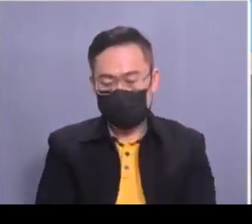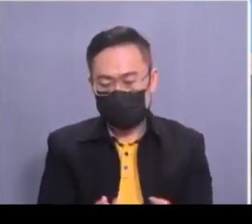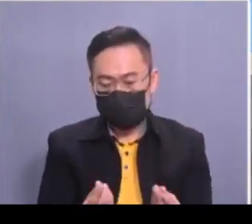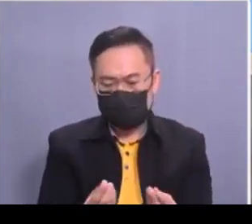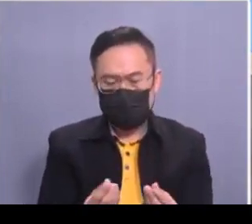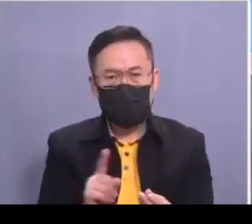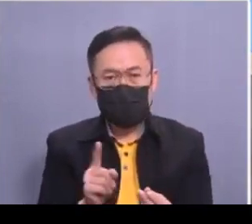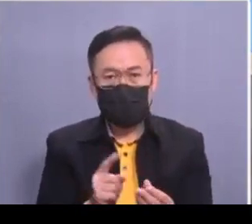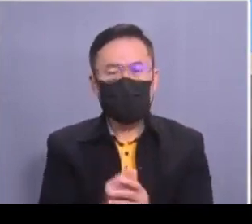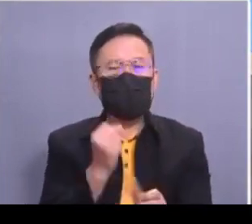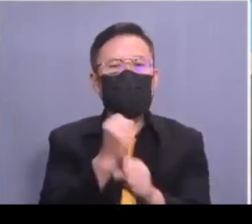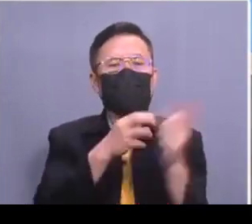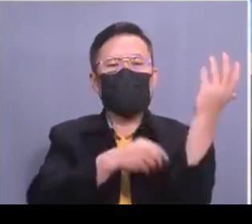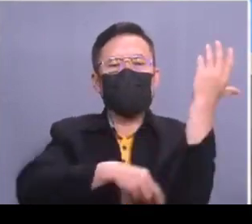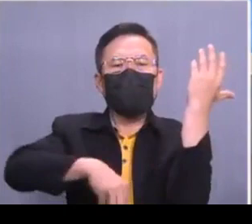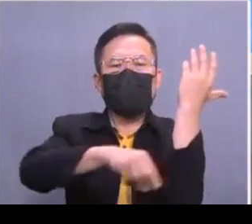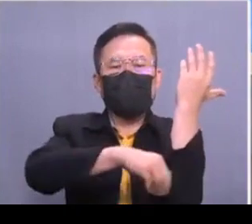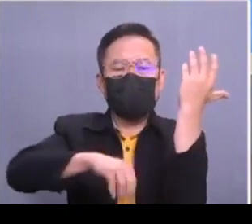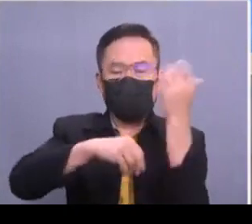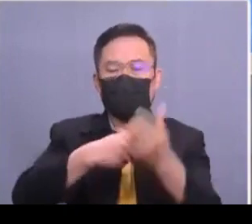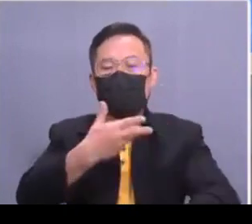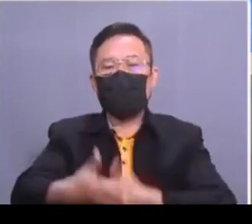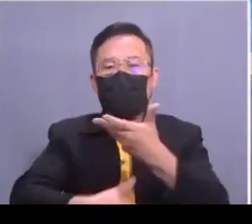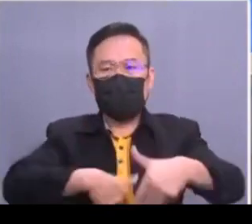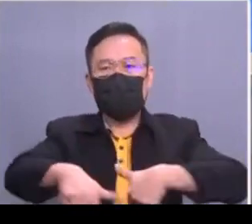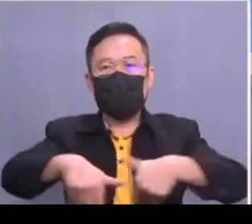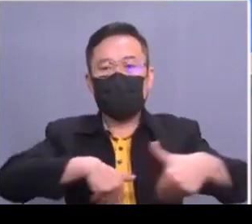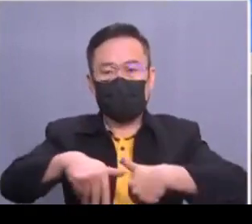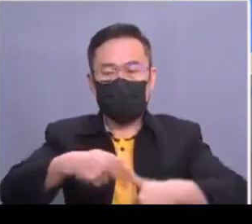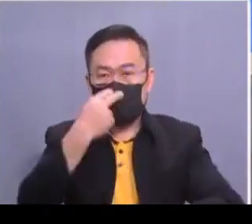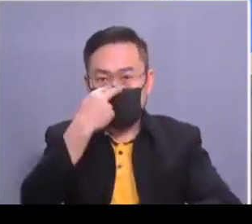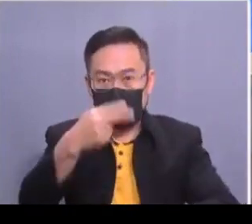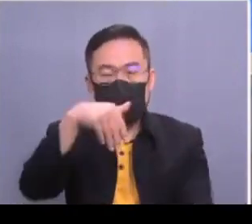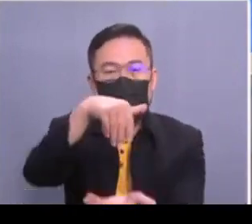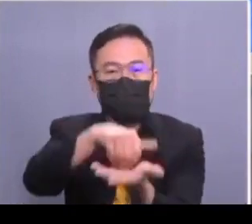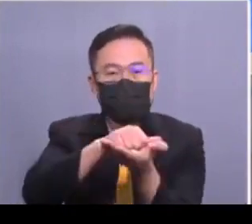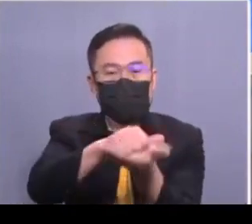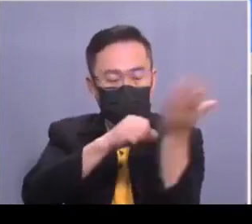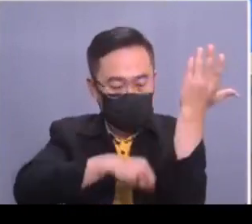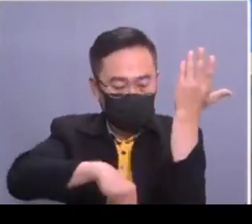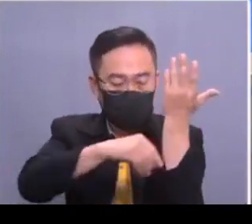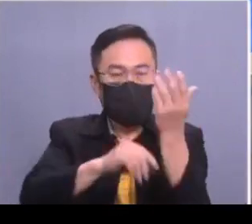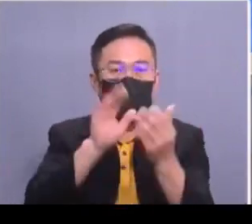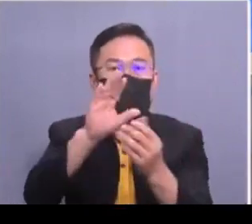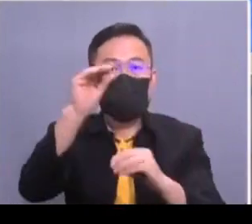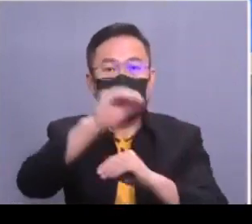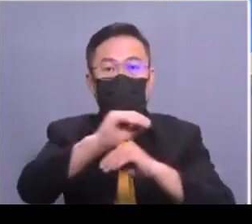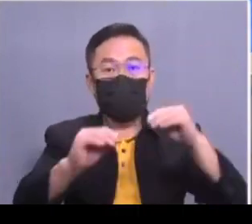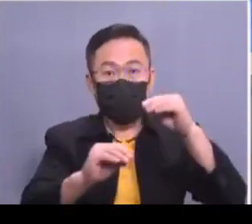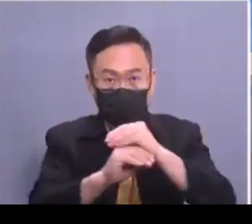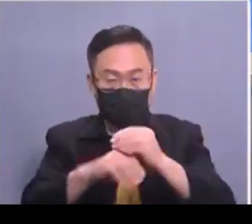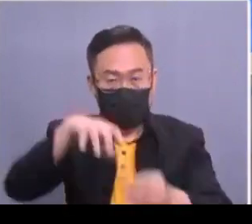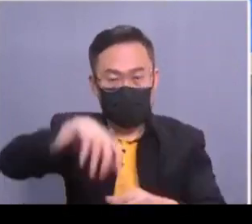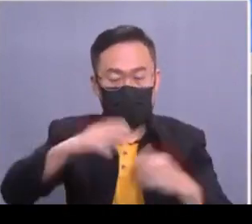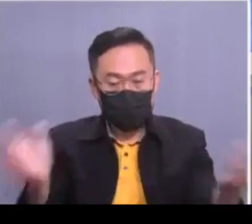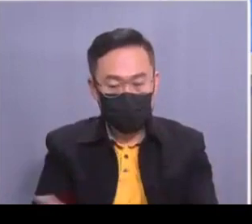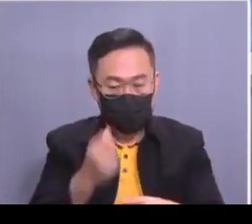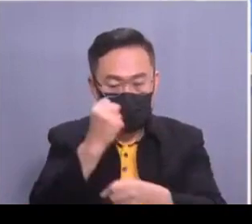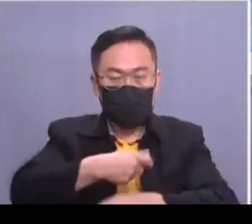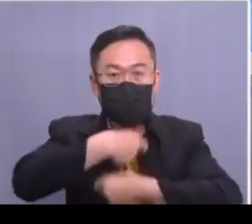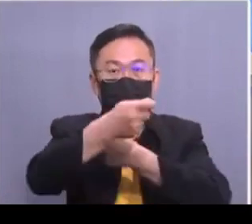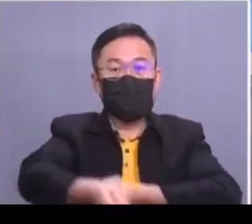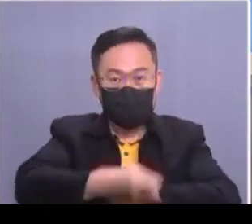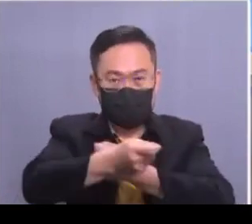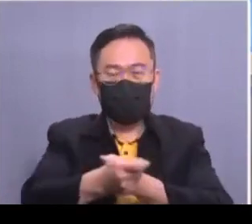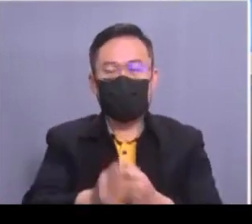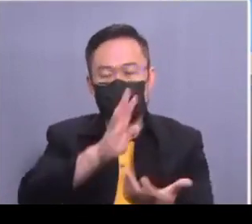ก็คือเขาทำปุ๋ย ใช่เขาทำปุ๋ยในชุมชน เป็น one stop service ค่ะเป็นอีกโครงการนึงที่กรมส่งเสริมการเกษตรเขารับผิดชอบอ